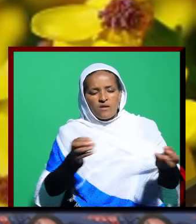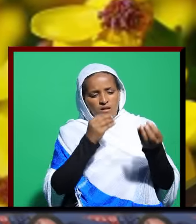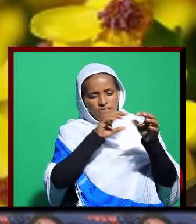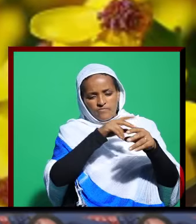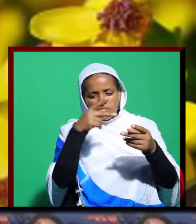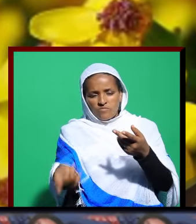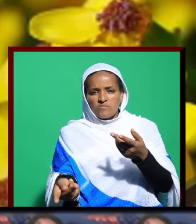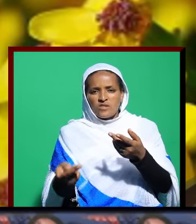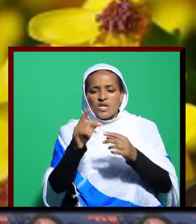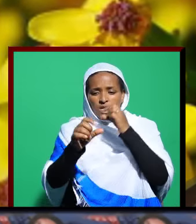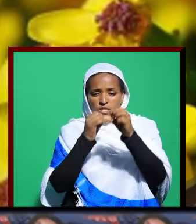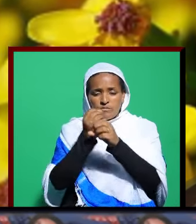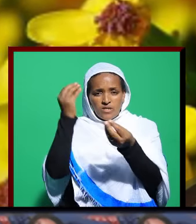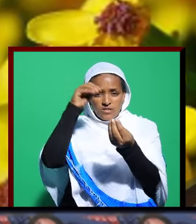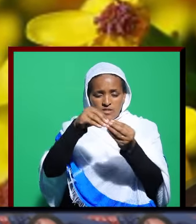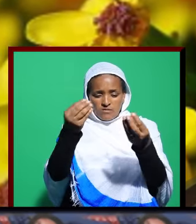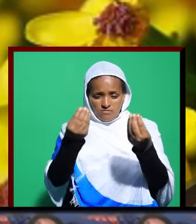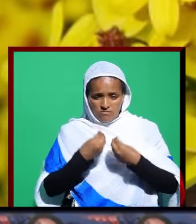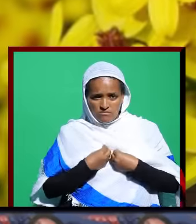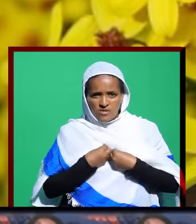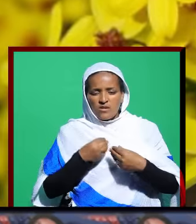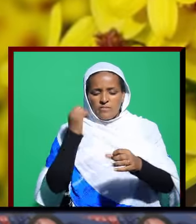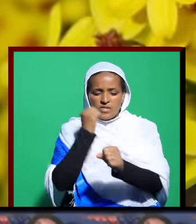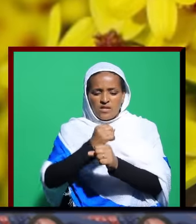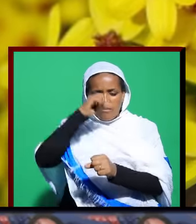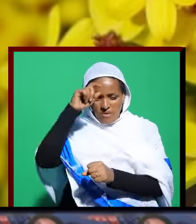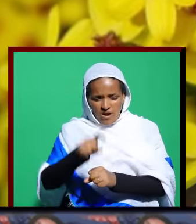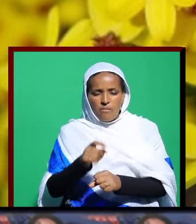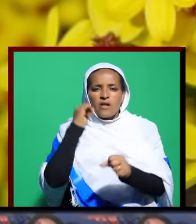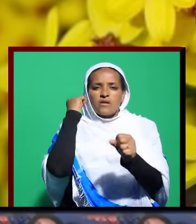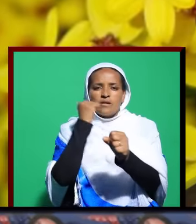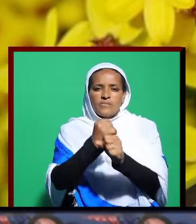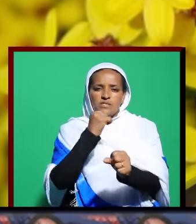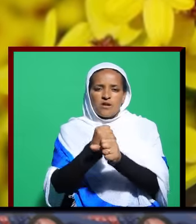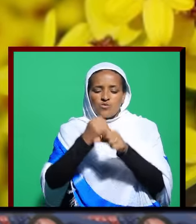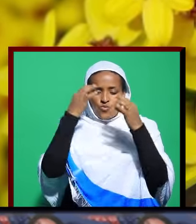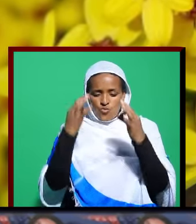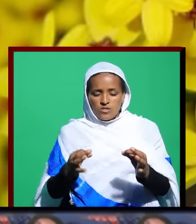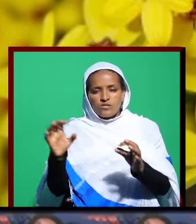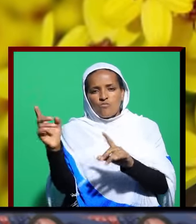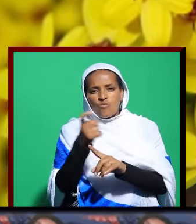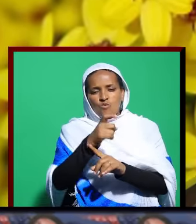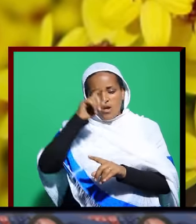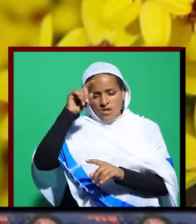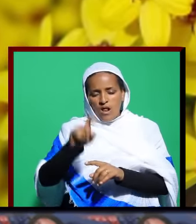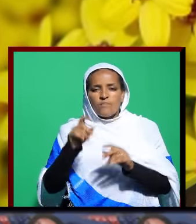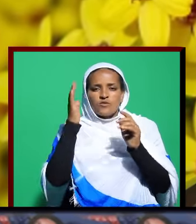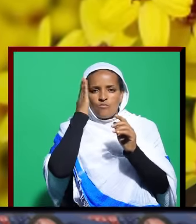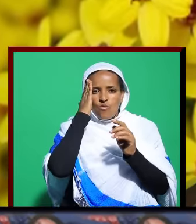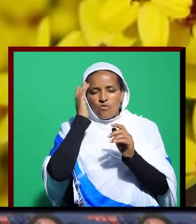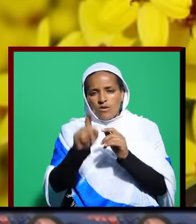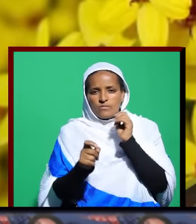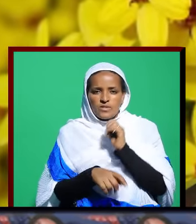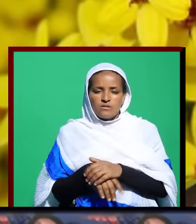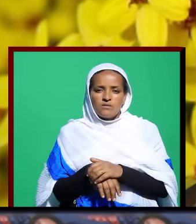ላይ እንወድቃለን። ልክ እንደዛ ነው። እድሜ ሲሰጠን እግዚአብሔር መስራት የሚገባንን ስራ ለመስራት ወስነን መሆን